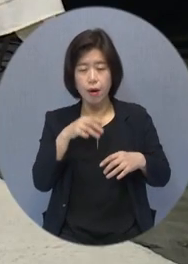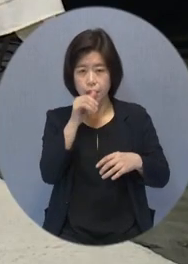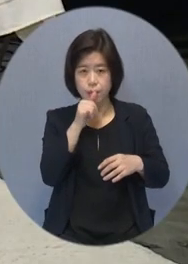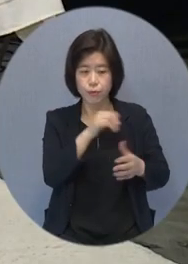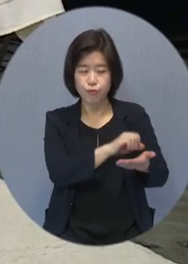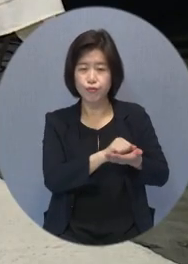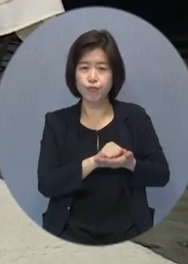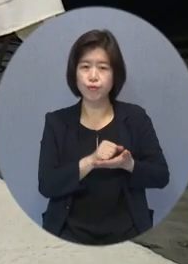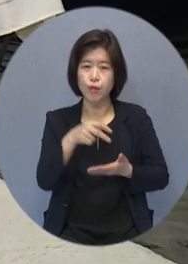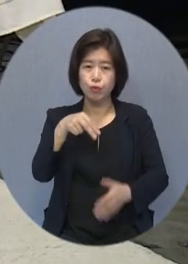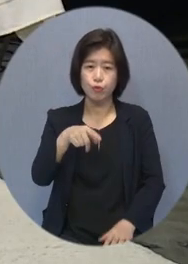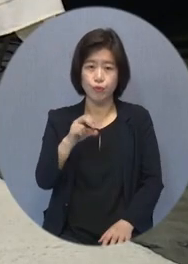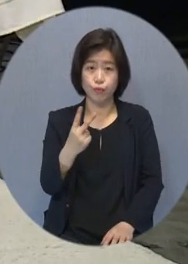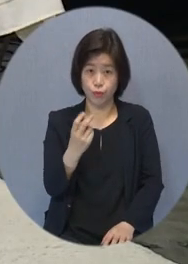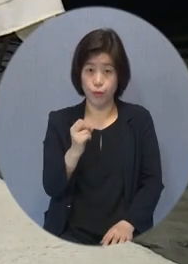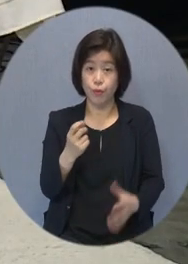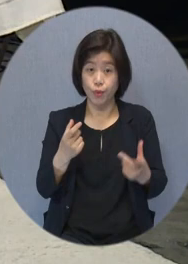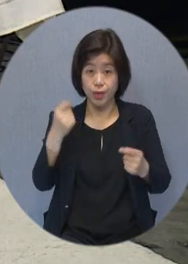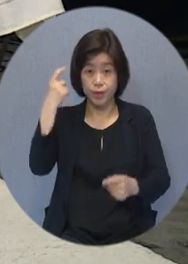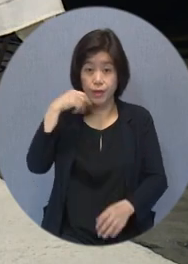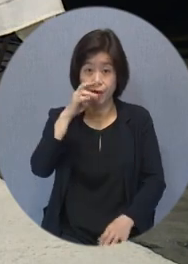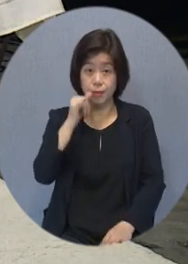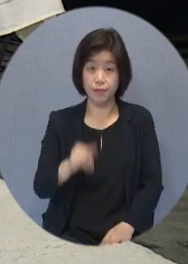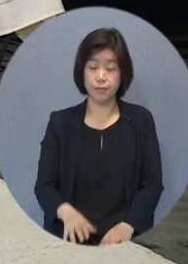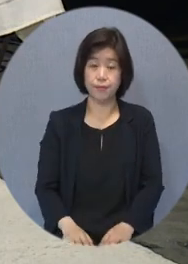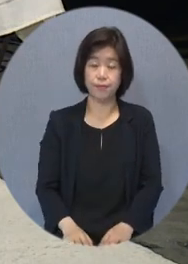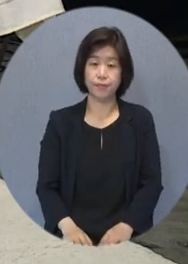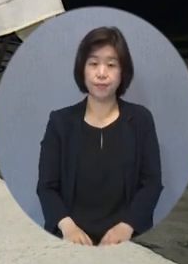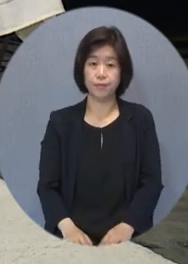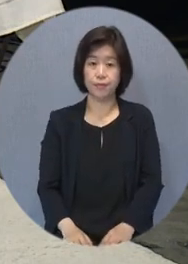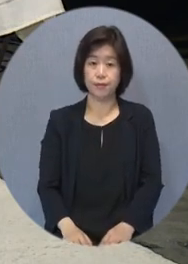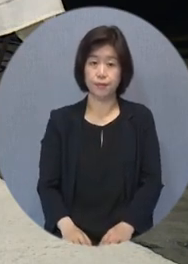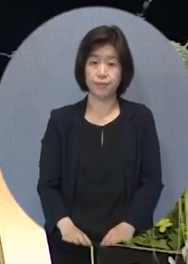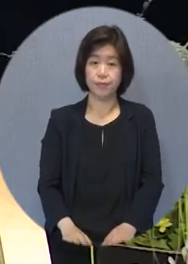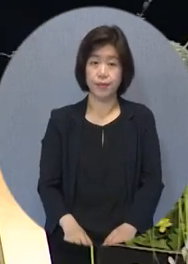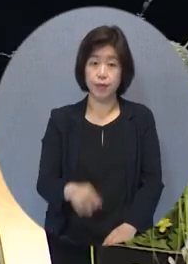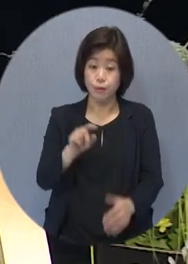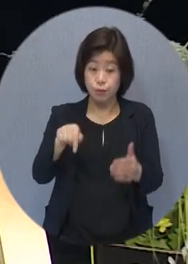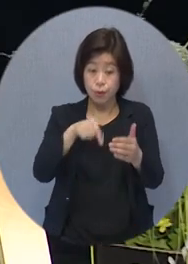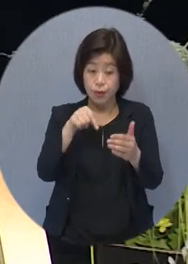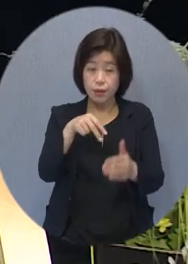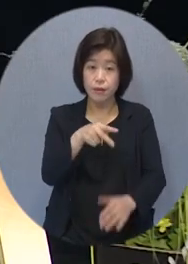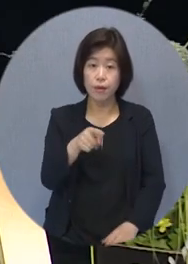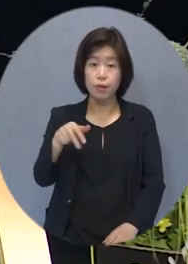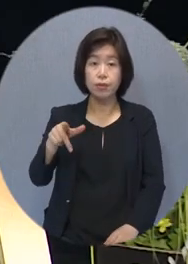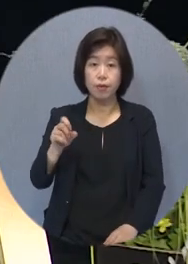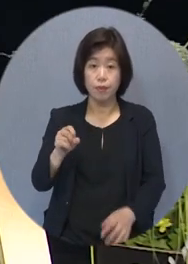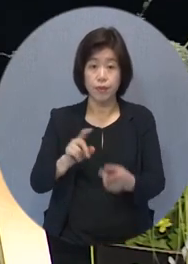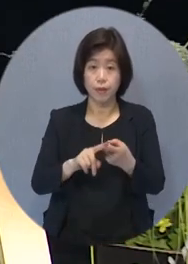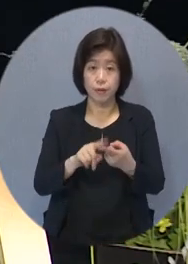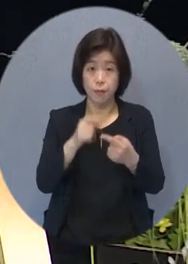않던 추상적인 서정이 확연히 보이고 느껴집니다. 시인의 진술에서